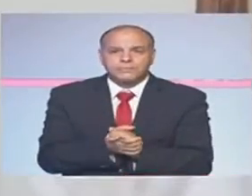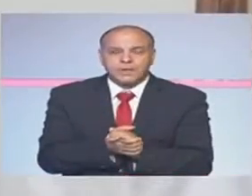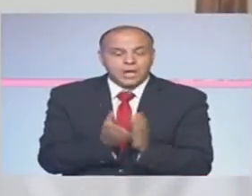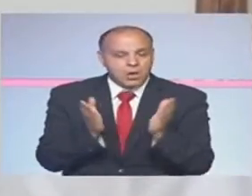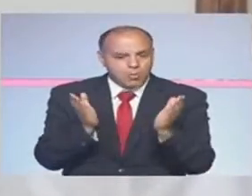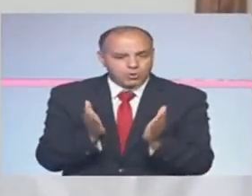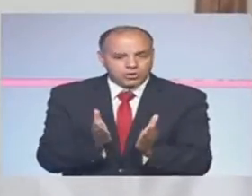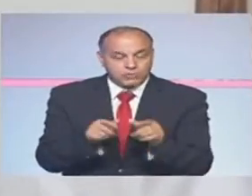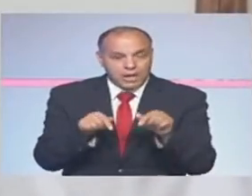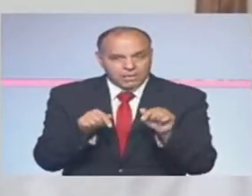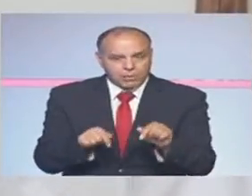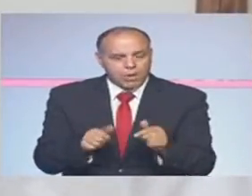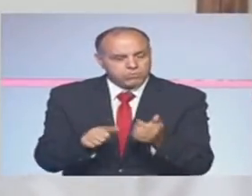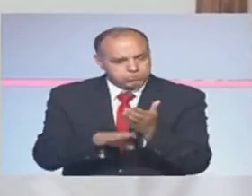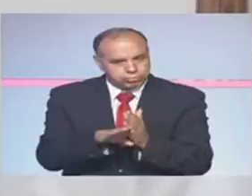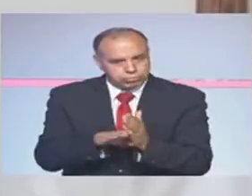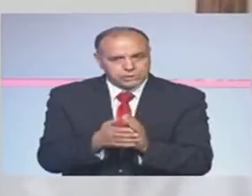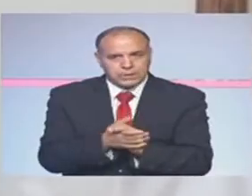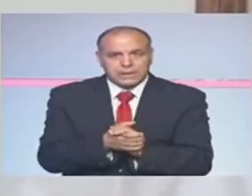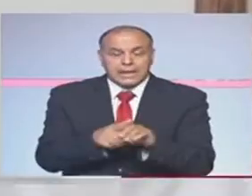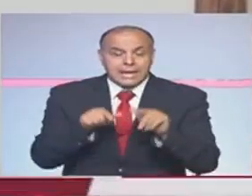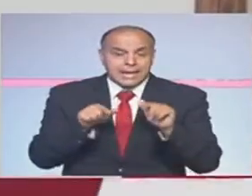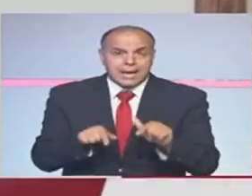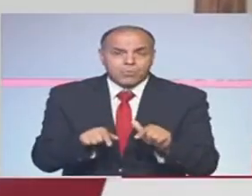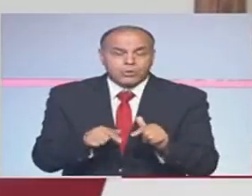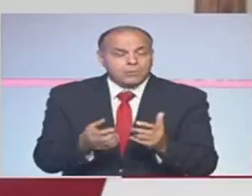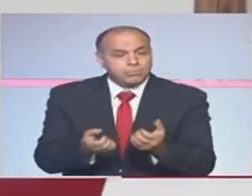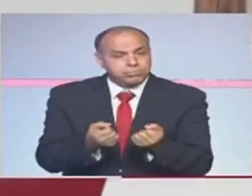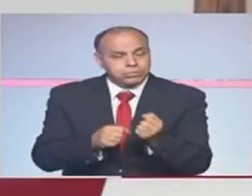مستشفى قائم الذات ولابد من